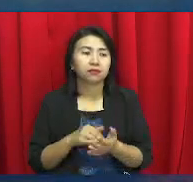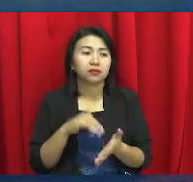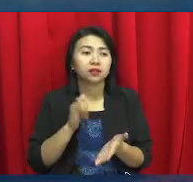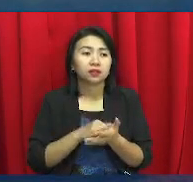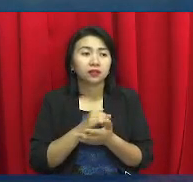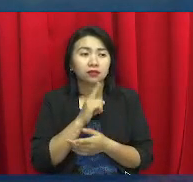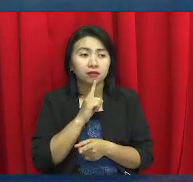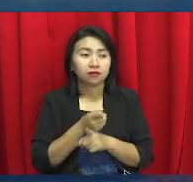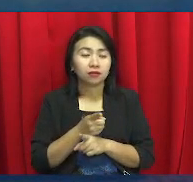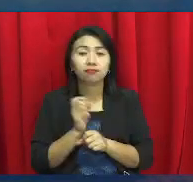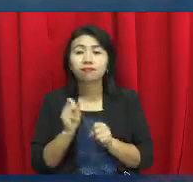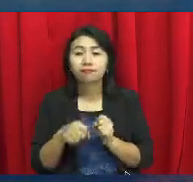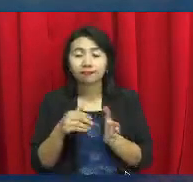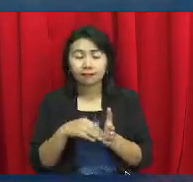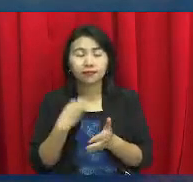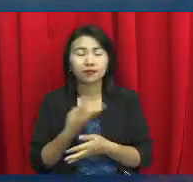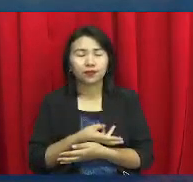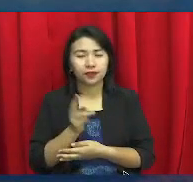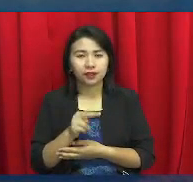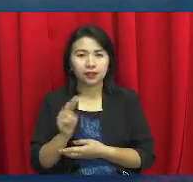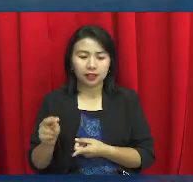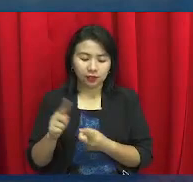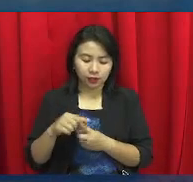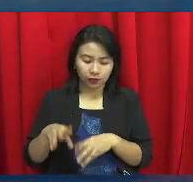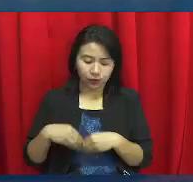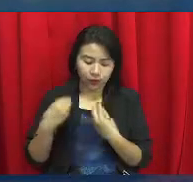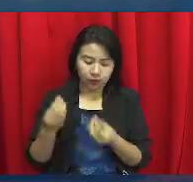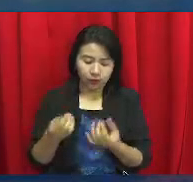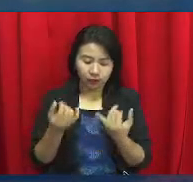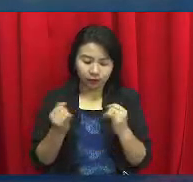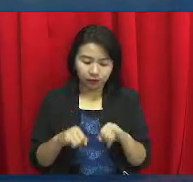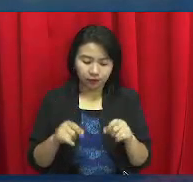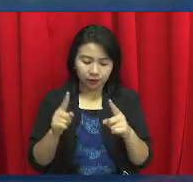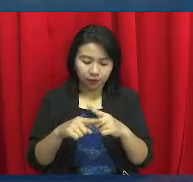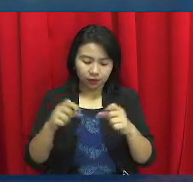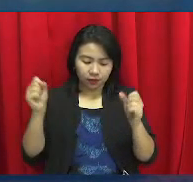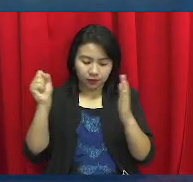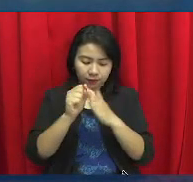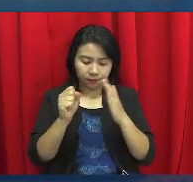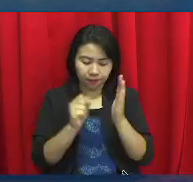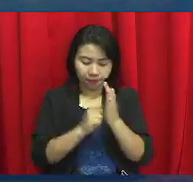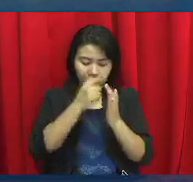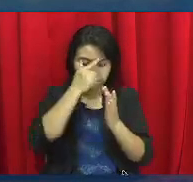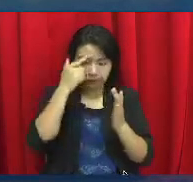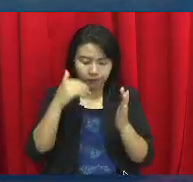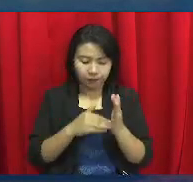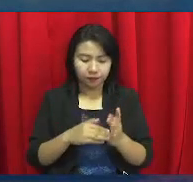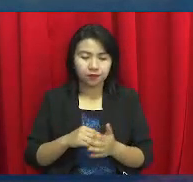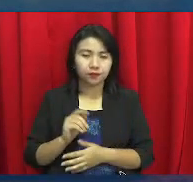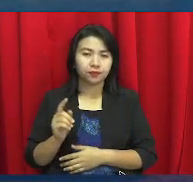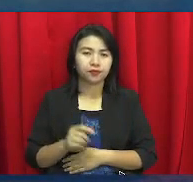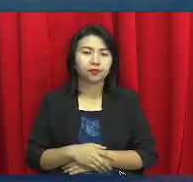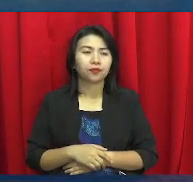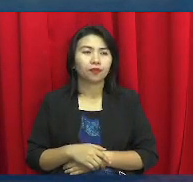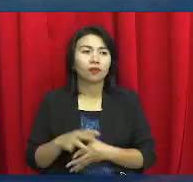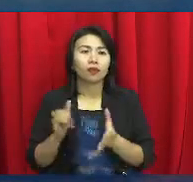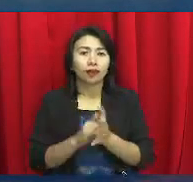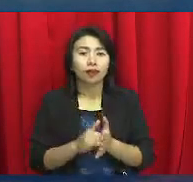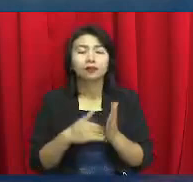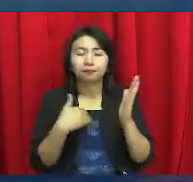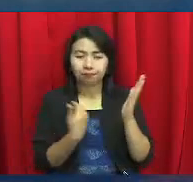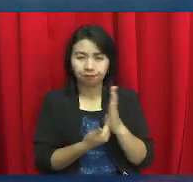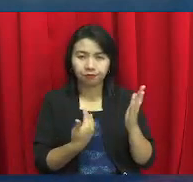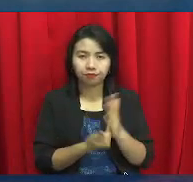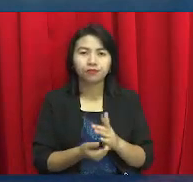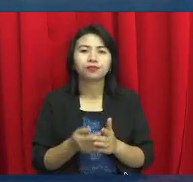kapatid, kaya kailangan po natin talaga pahalagahan ang standard. Kasi yung pagpapahalaga po natin sa standard, patunay po yan